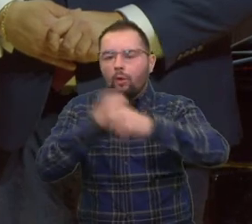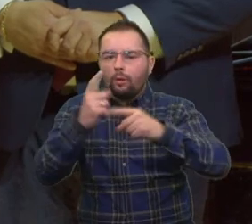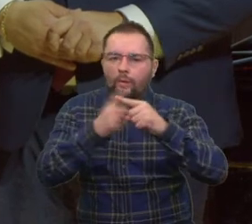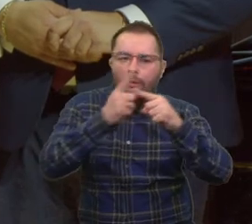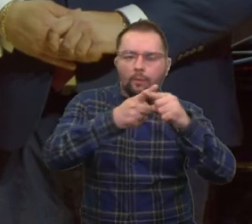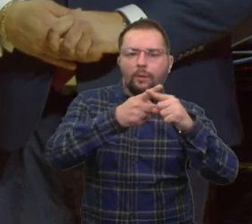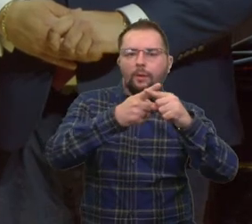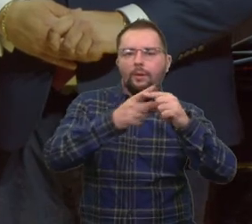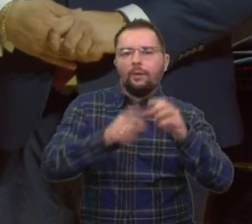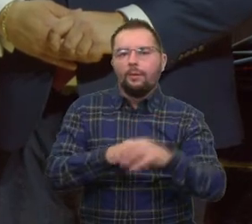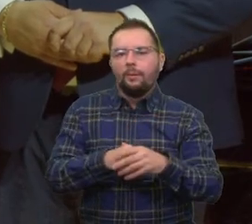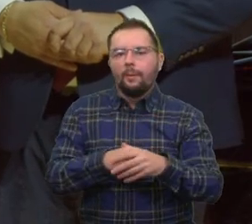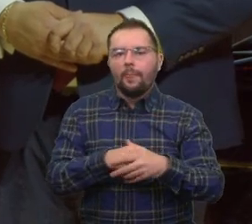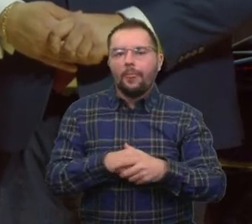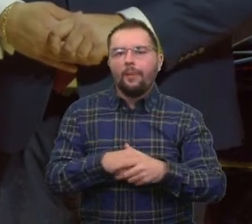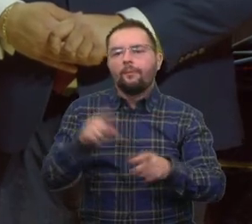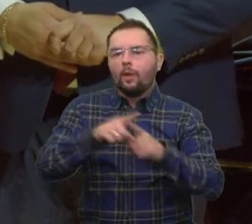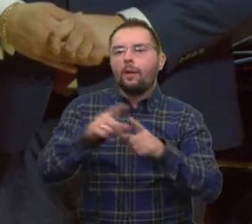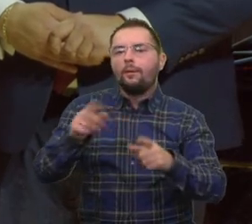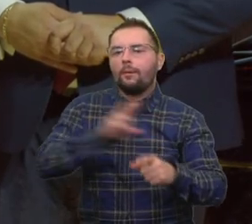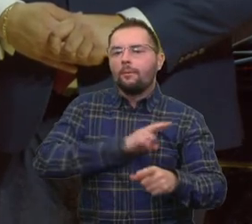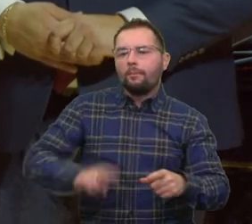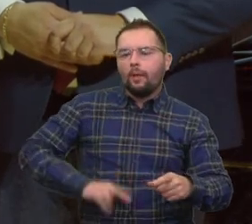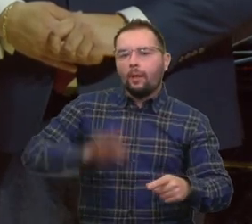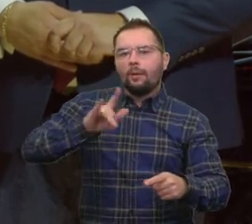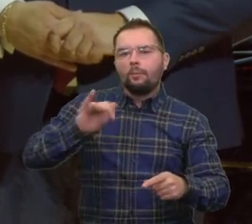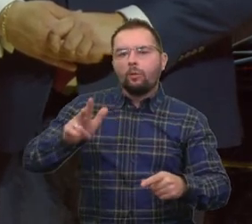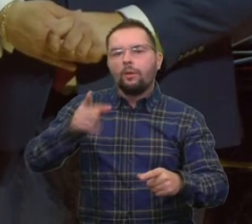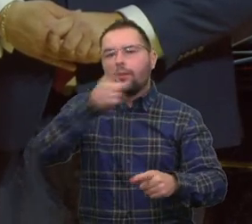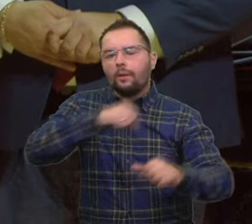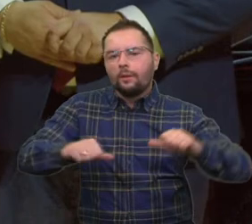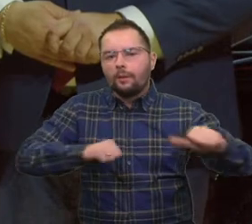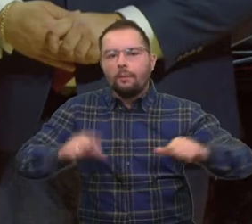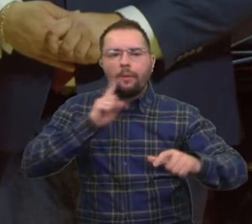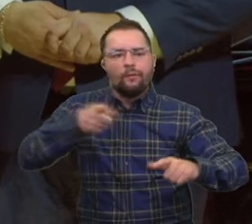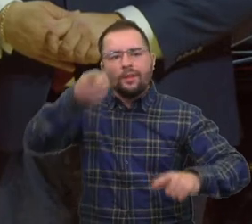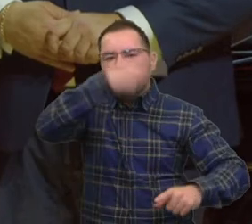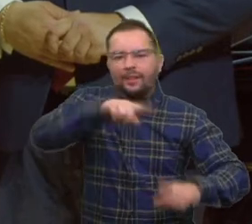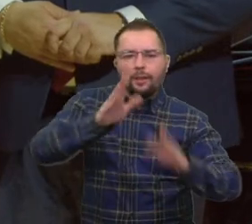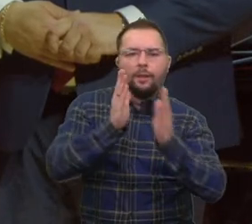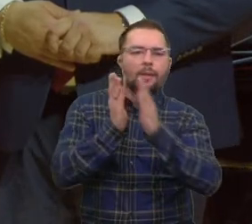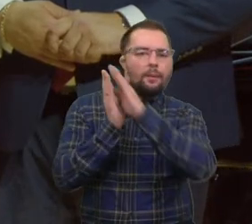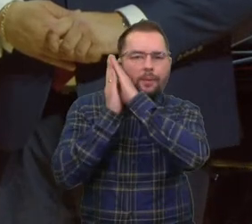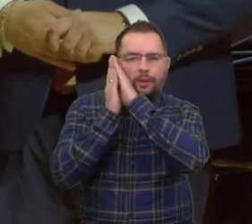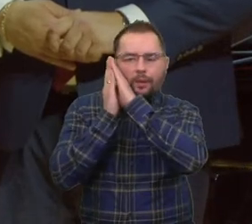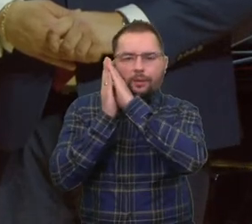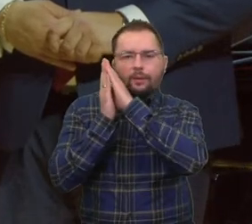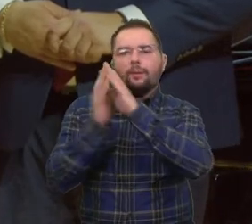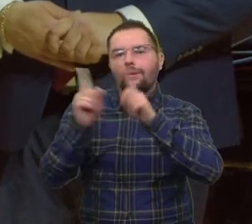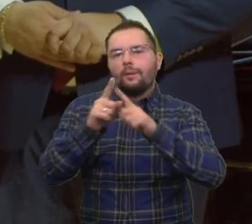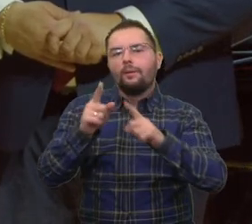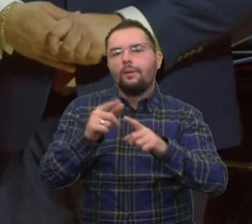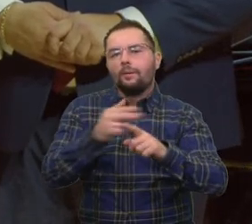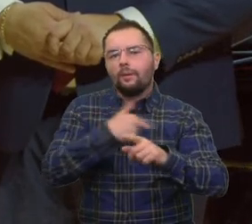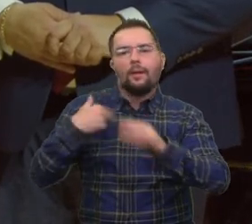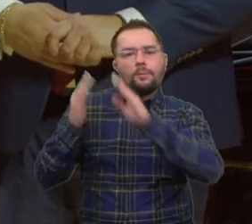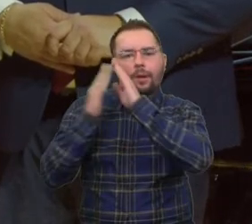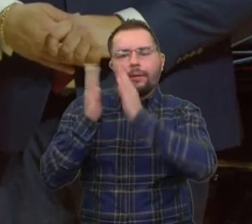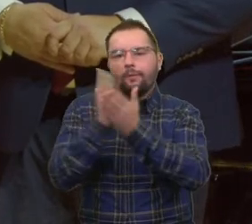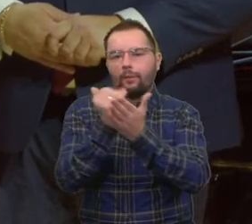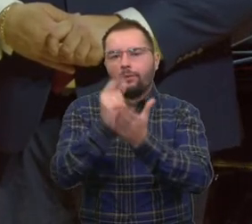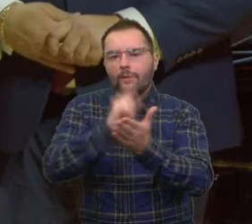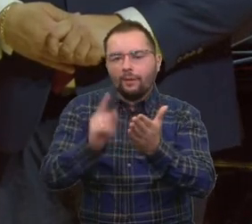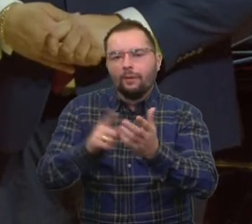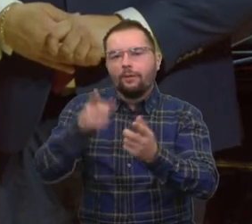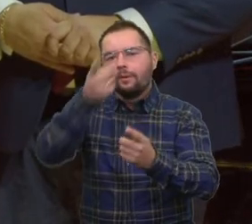proszę zwrócić uwagę, to o czym mówił pan premier Buzek. Samorząd to my wszyscy, mieszkańcy Śląska. Nasi mieszkańcy są mieszkańcami województwa, więc